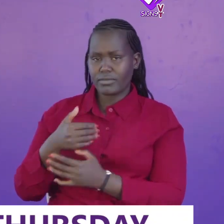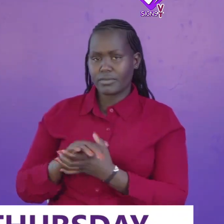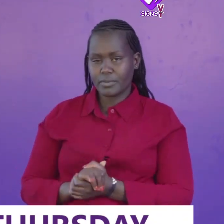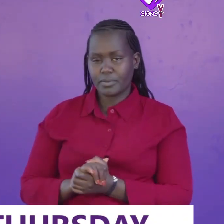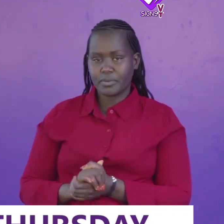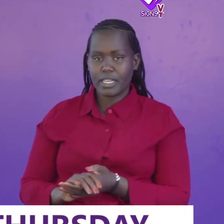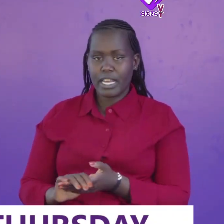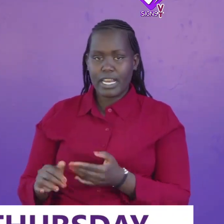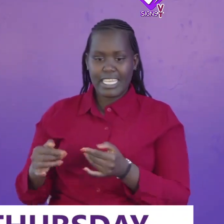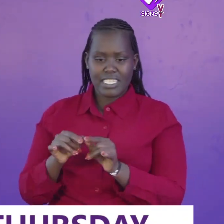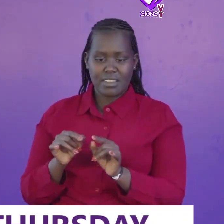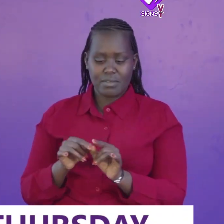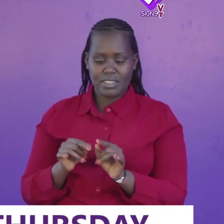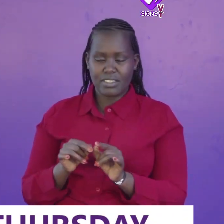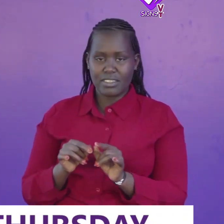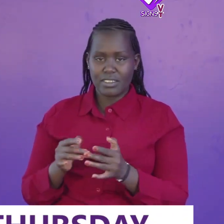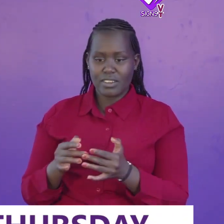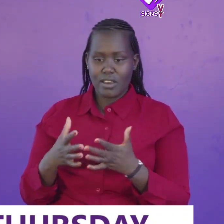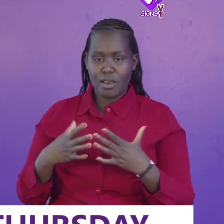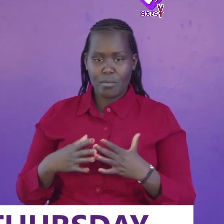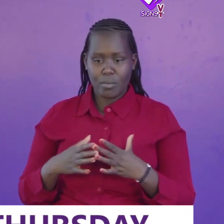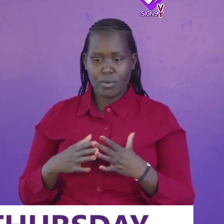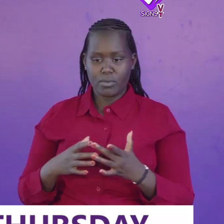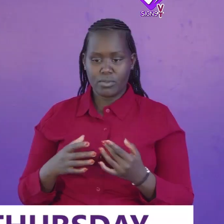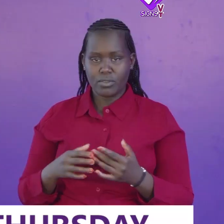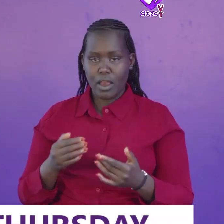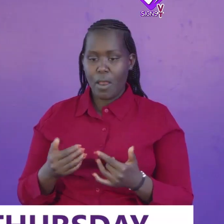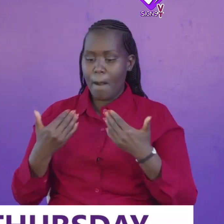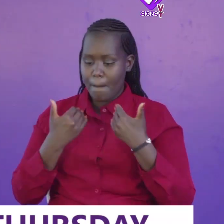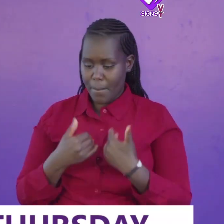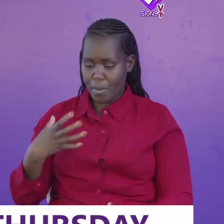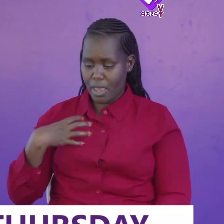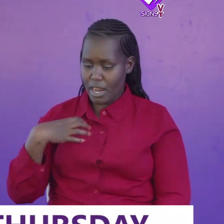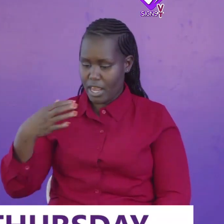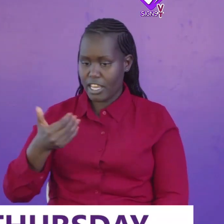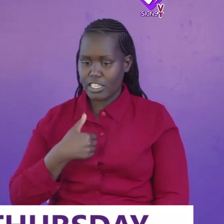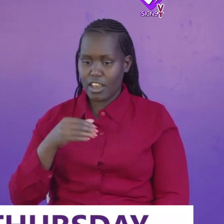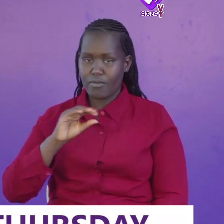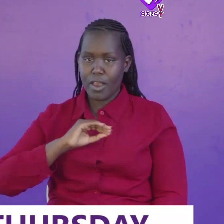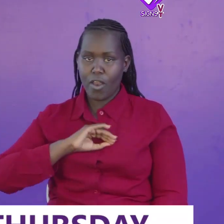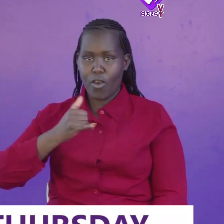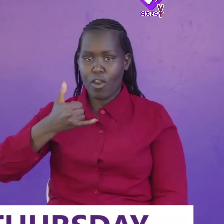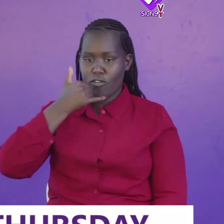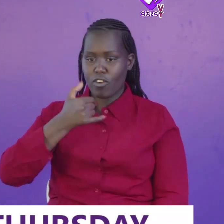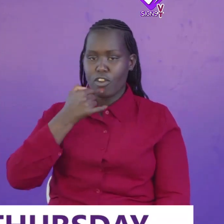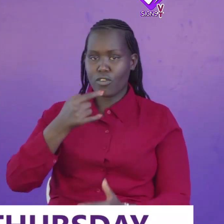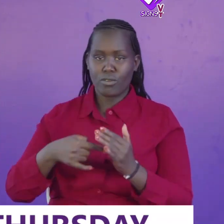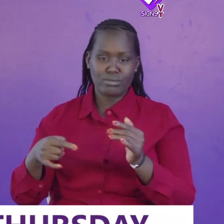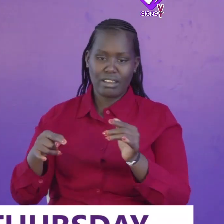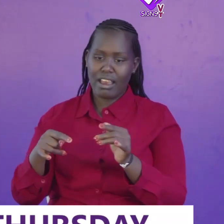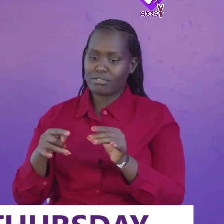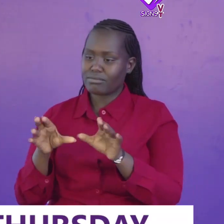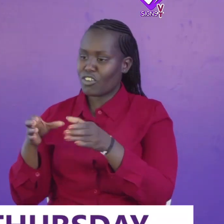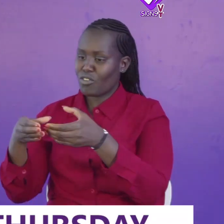zilikuwa zimewekwa hapa hiyo time ndio watu wanashane mimi ni tajiri, mimi niko na I have my own phone, CEO ya landline ya uko